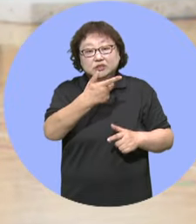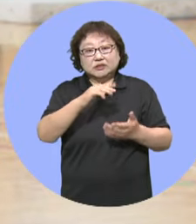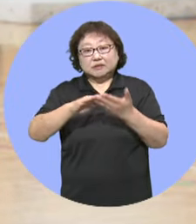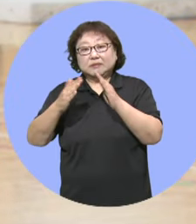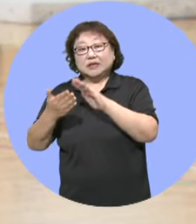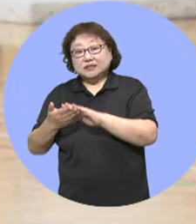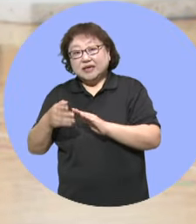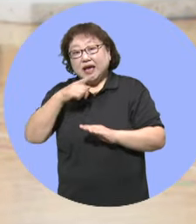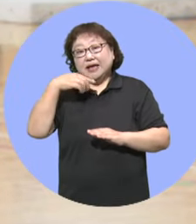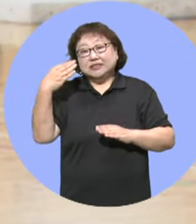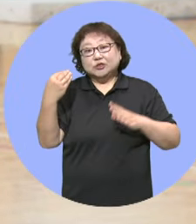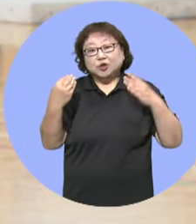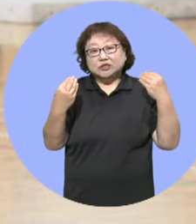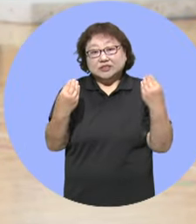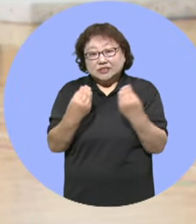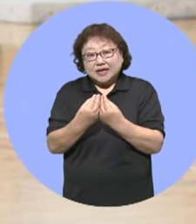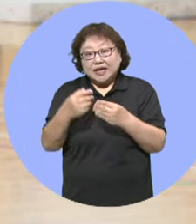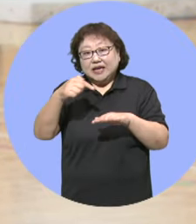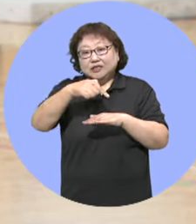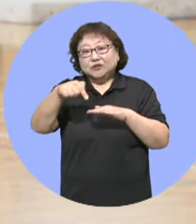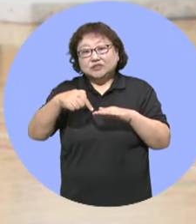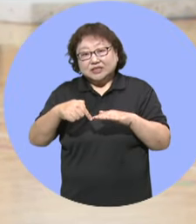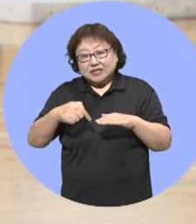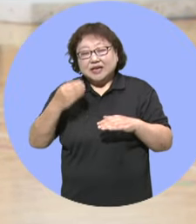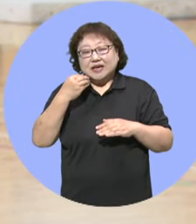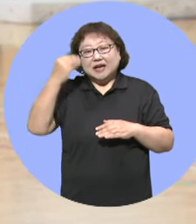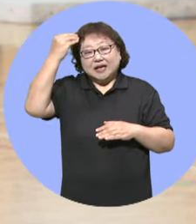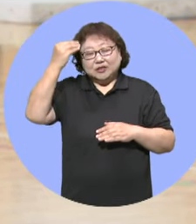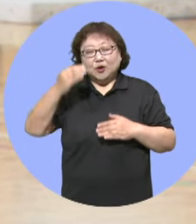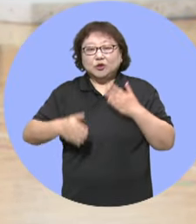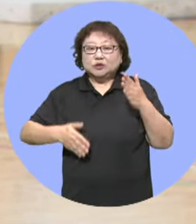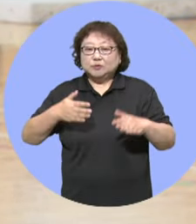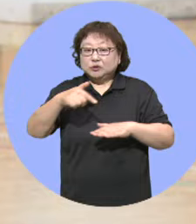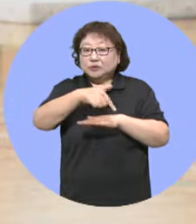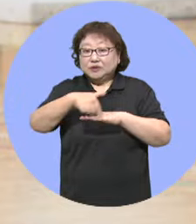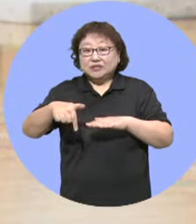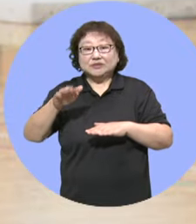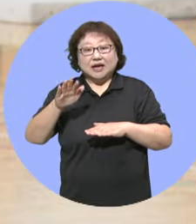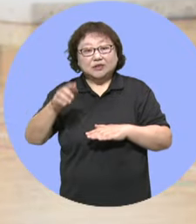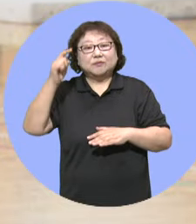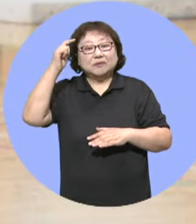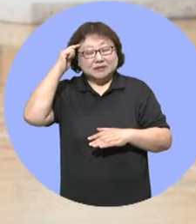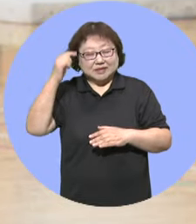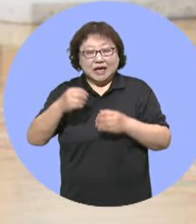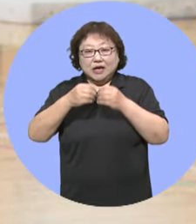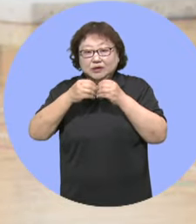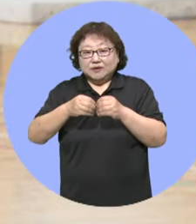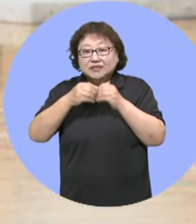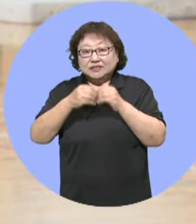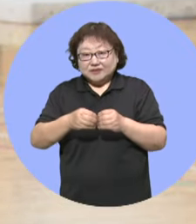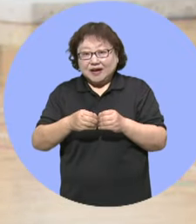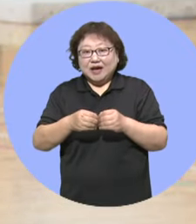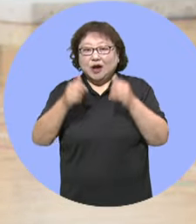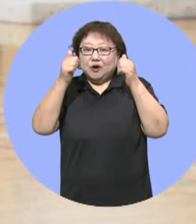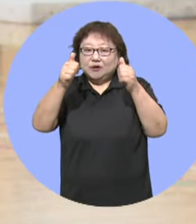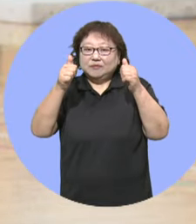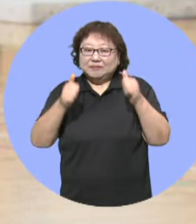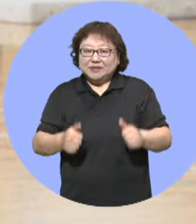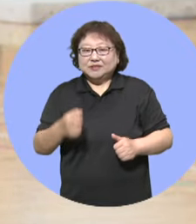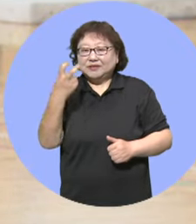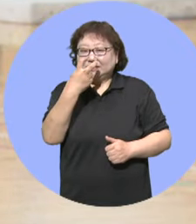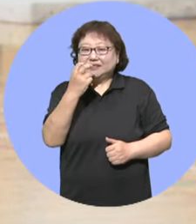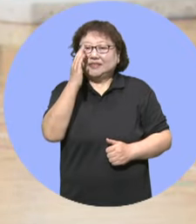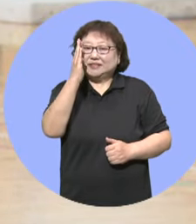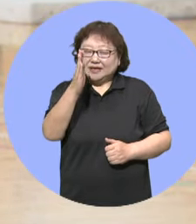期一会栃木感動スポーツプロジェクトが行われているかもしれません。詳しくは県のホームページを確認してみてください